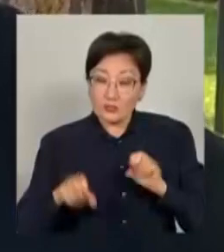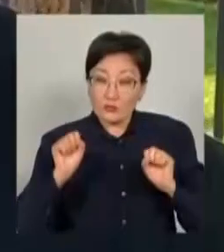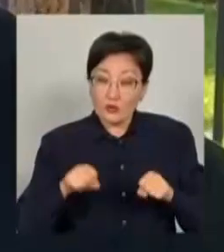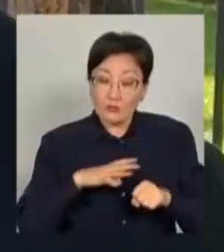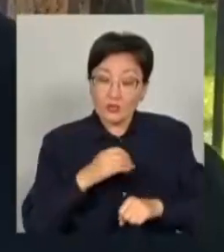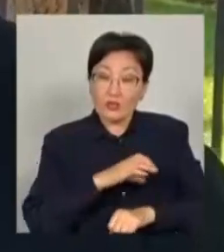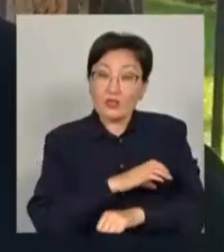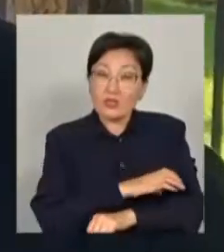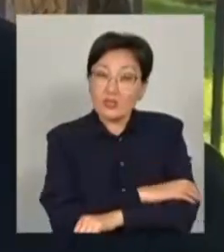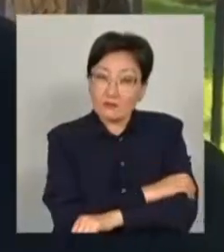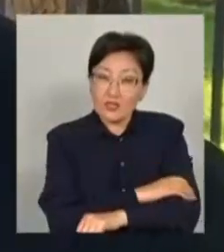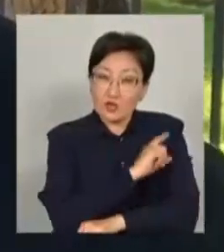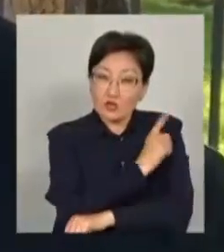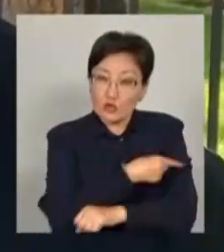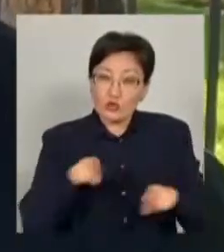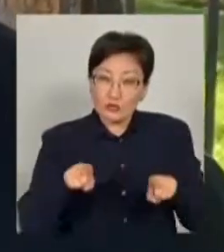үстіне